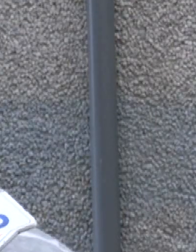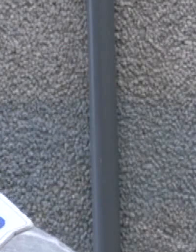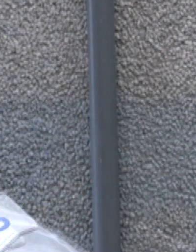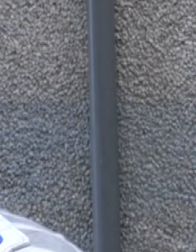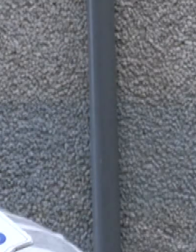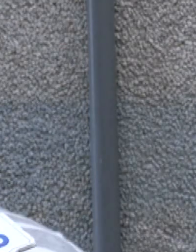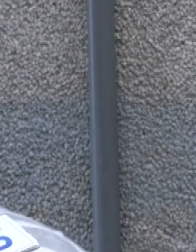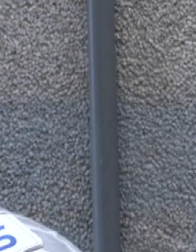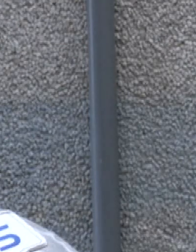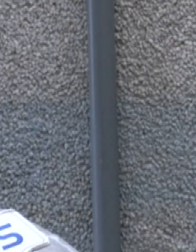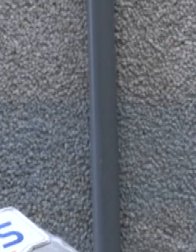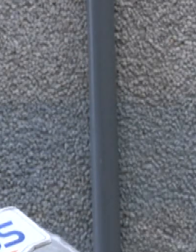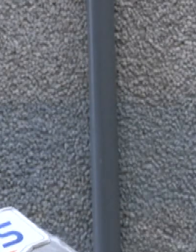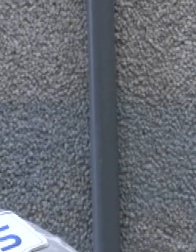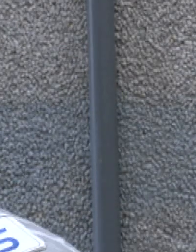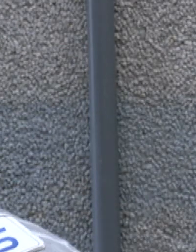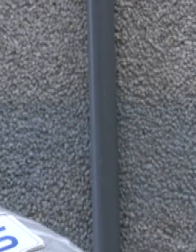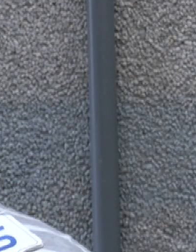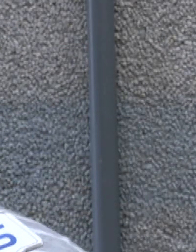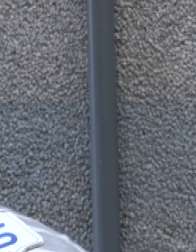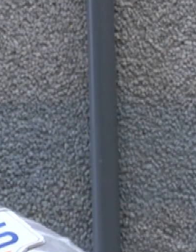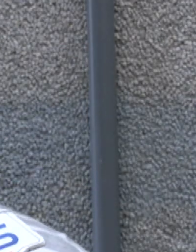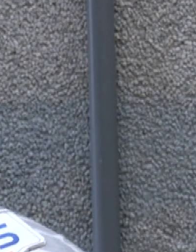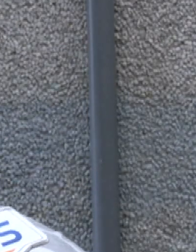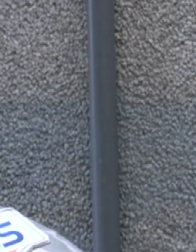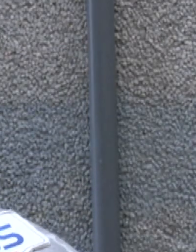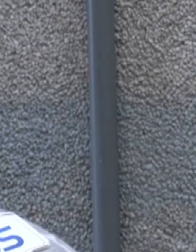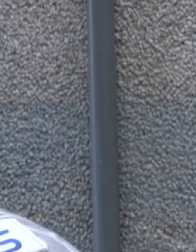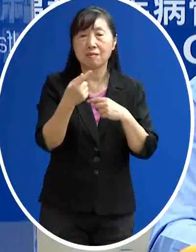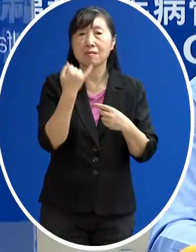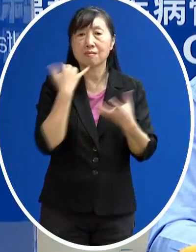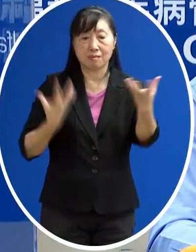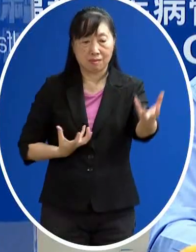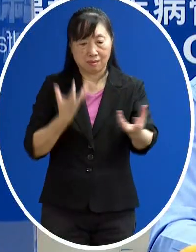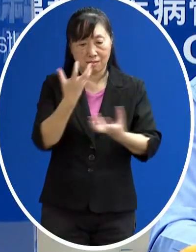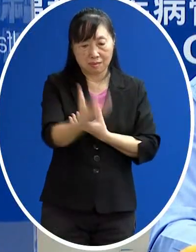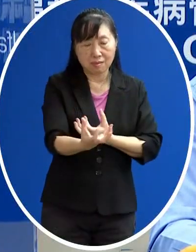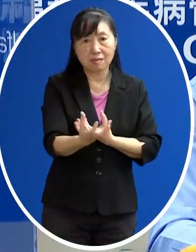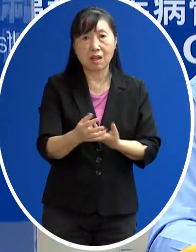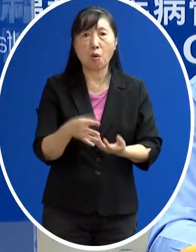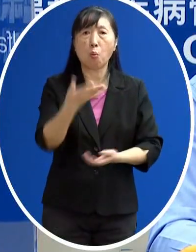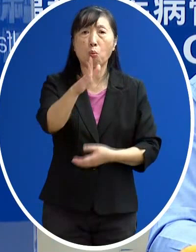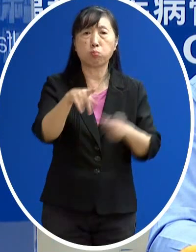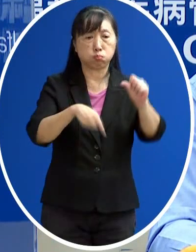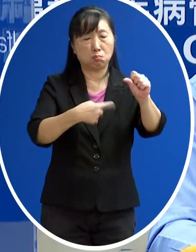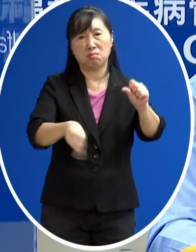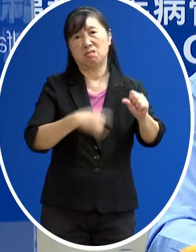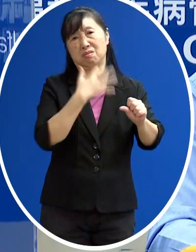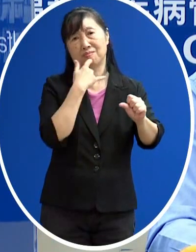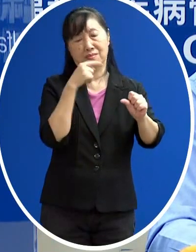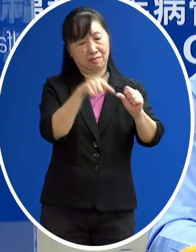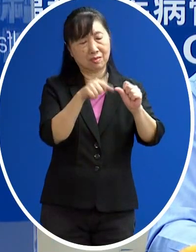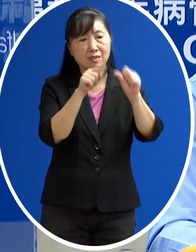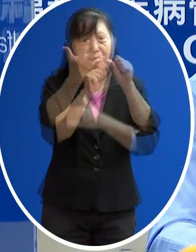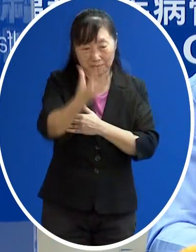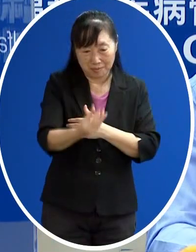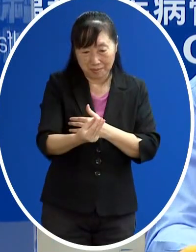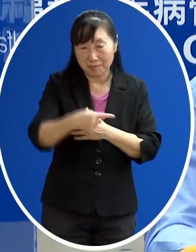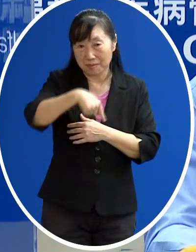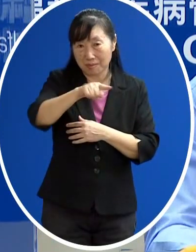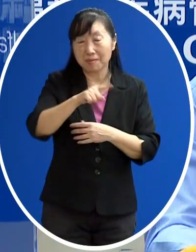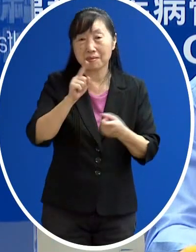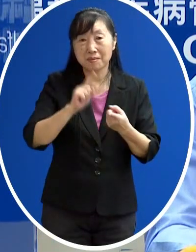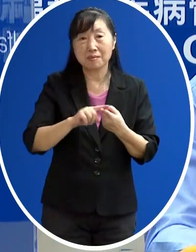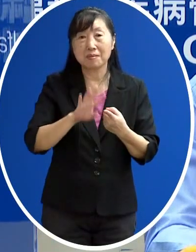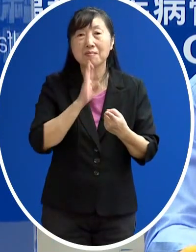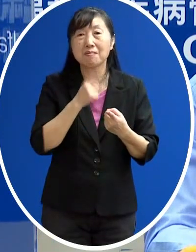的问题。而针对低年级的，这样的效果是行不行的？ 为什么要选择5个人？这我就不是很了解。当然，这